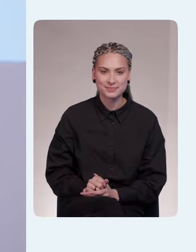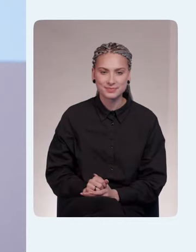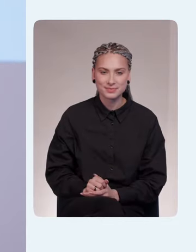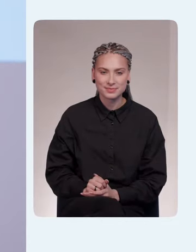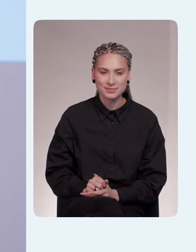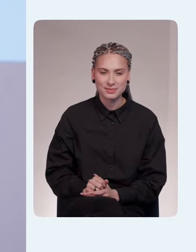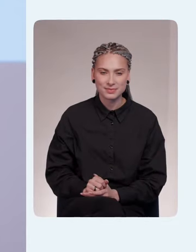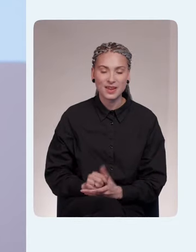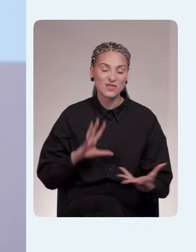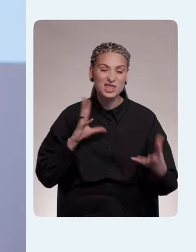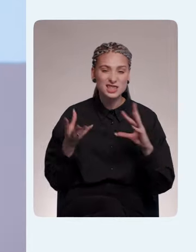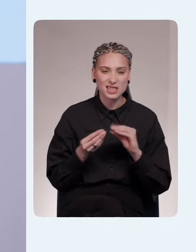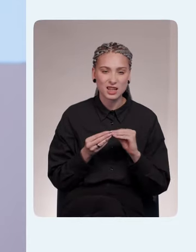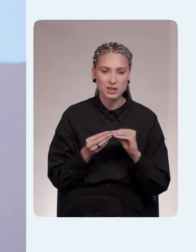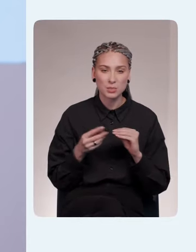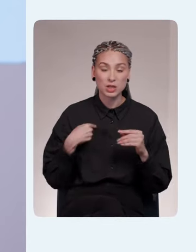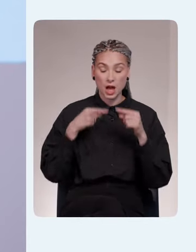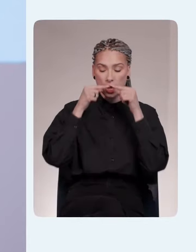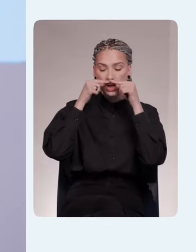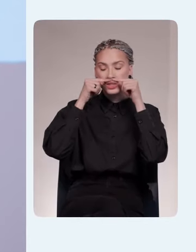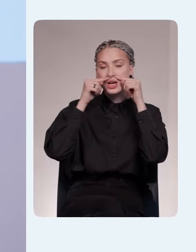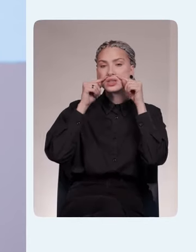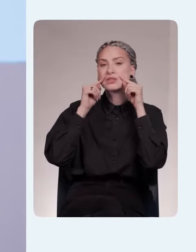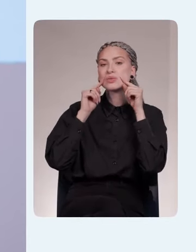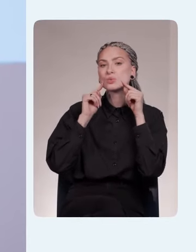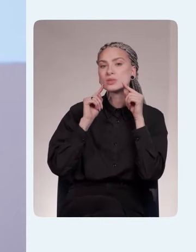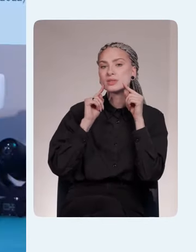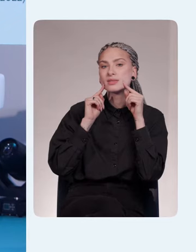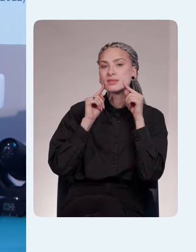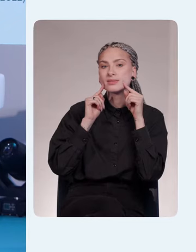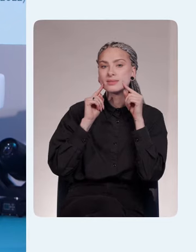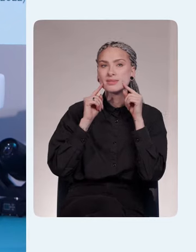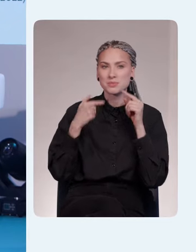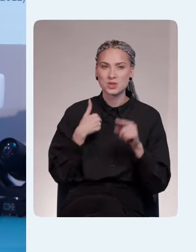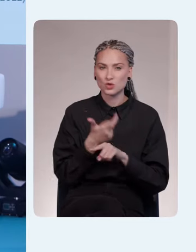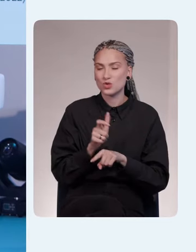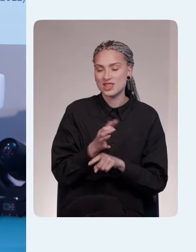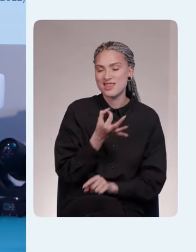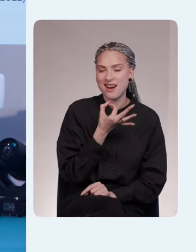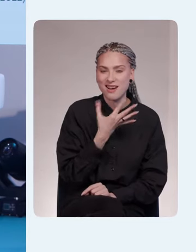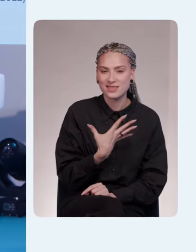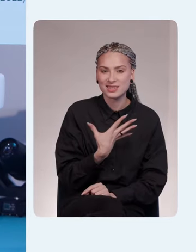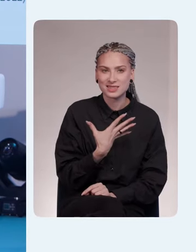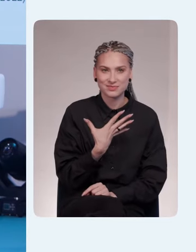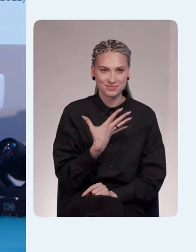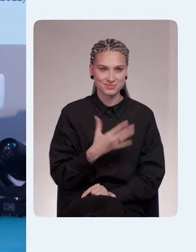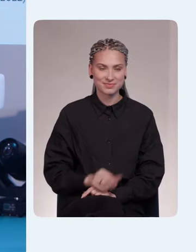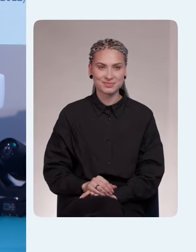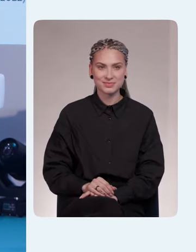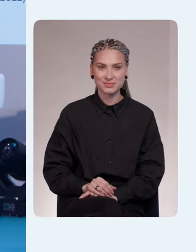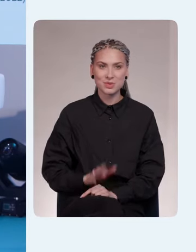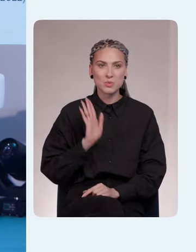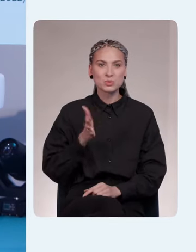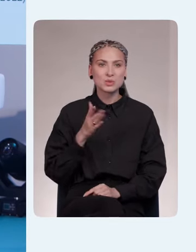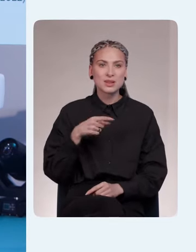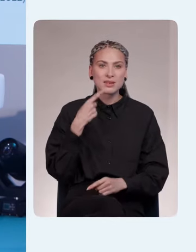Я в целом отращиваю усы, вот эти. Они мне тоже безумно нравятся. И мне друг говорит: «Санек, придумай пару шуток